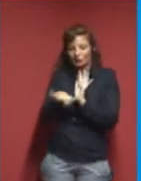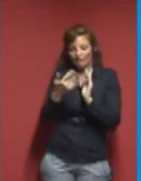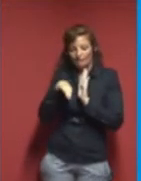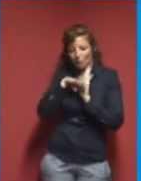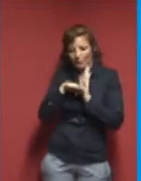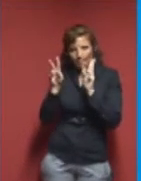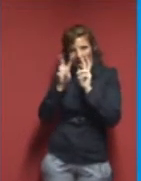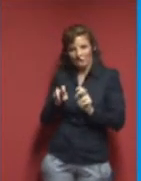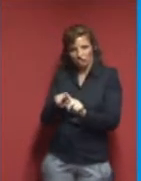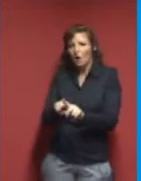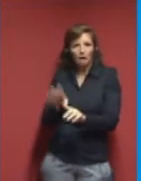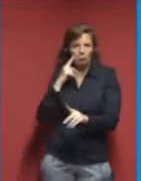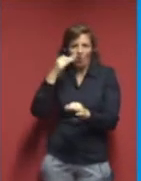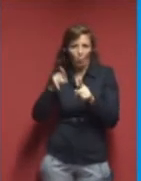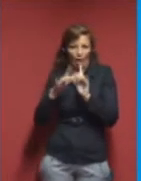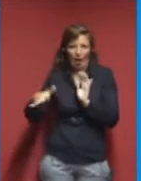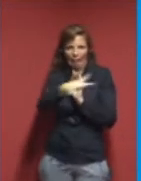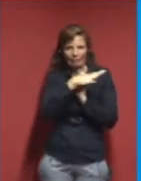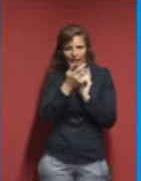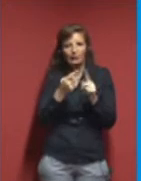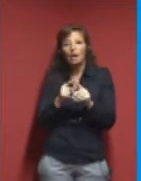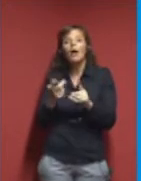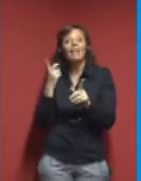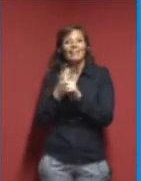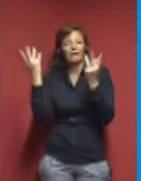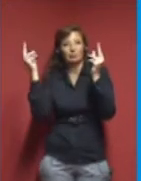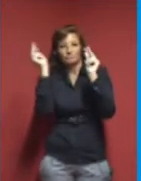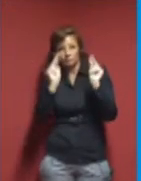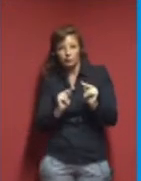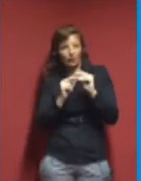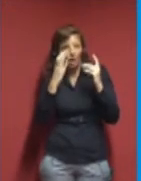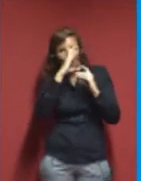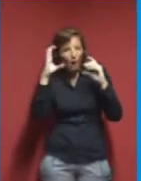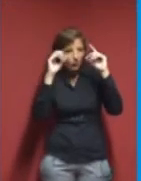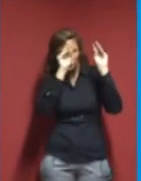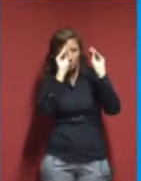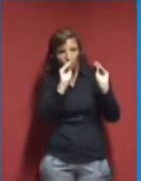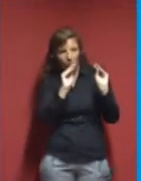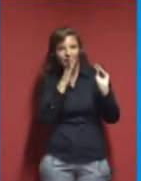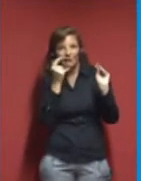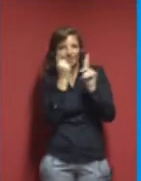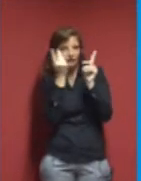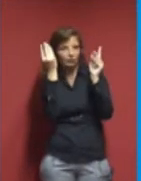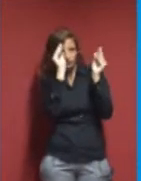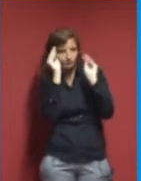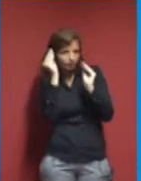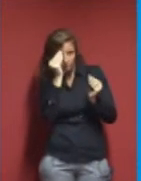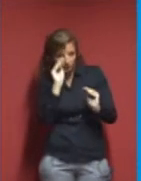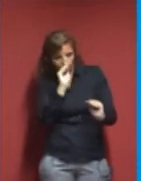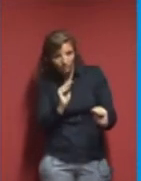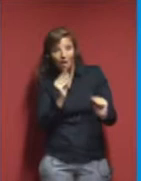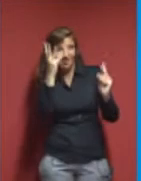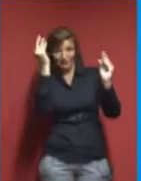programmazione così come tutti gli altri e si scrivono dei codici e si compilano questi codici, ma poi il frutto di